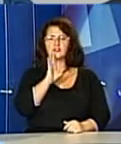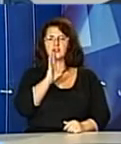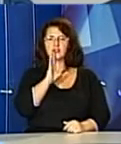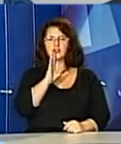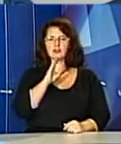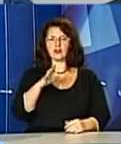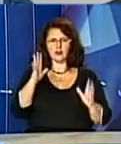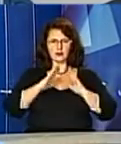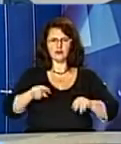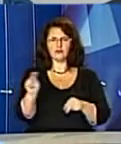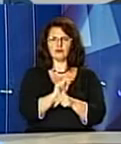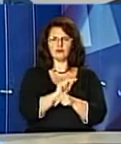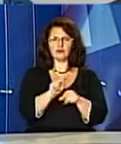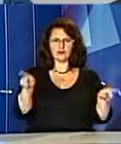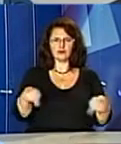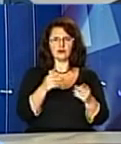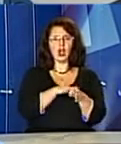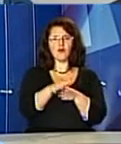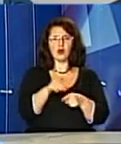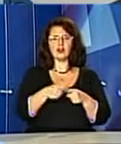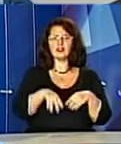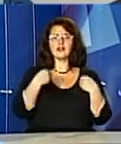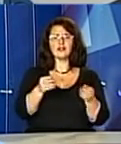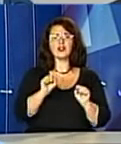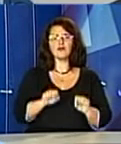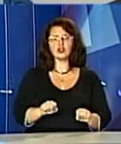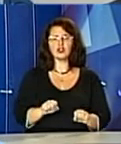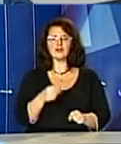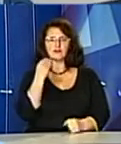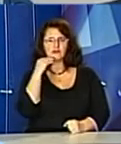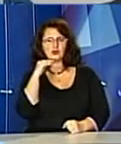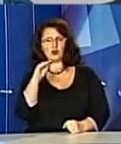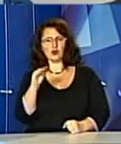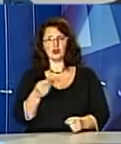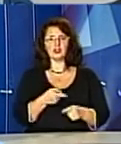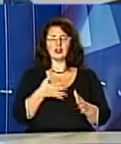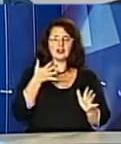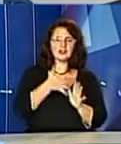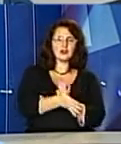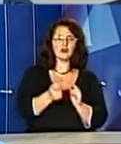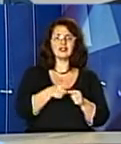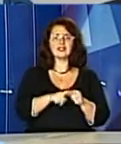цієї хвороби. Але це дає можливість саме впровадження такої технології достатньо широко, тобто на